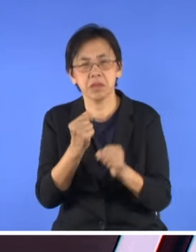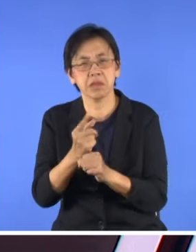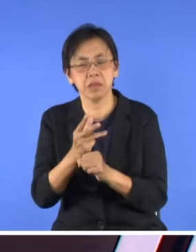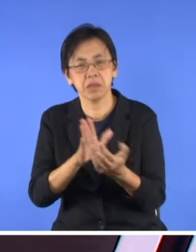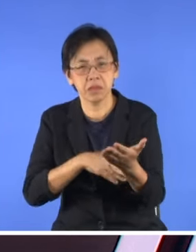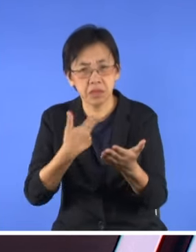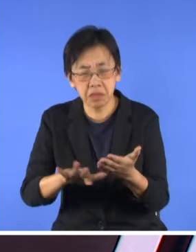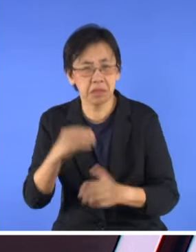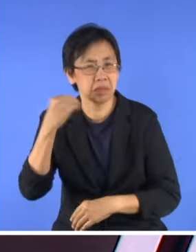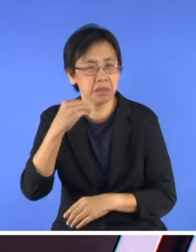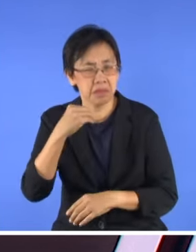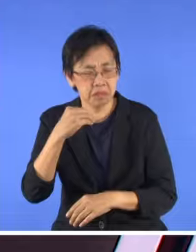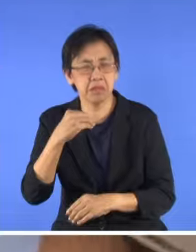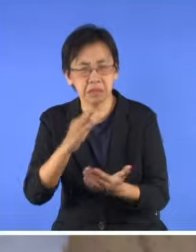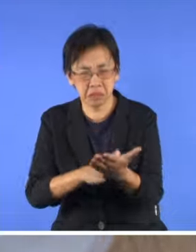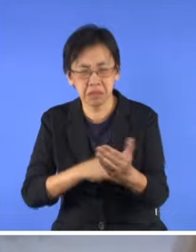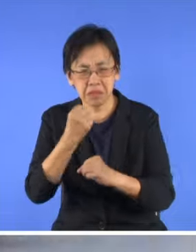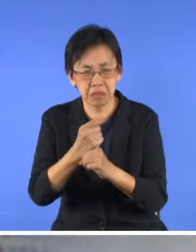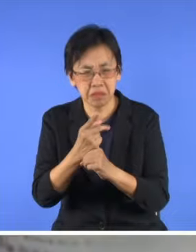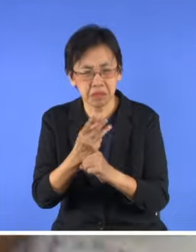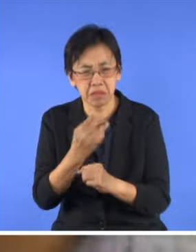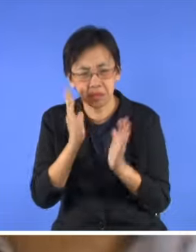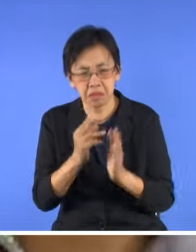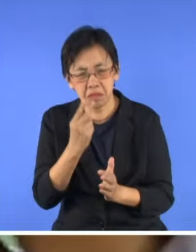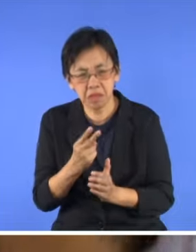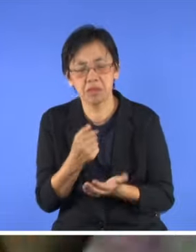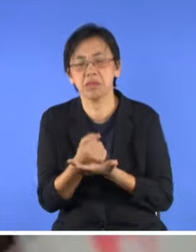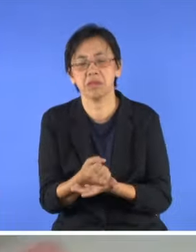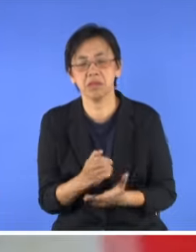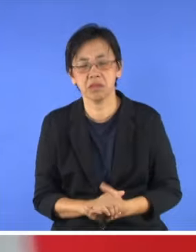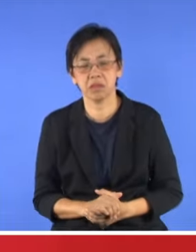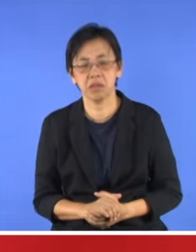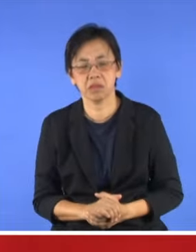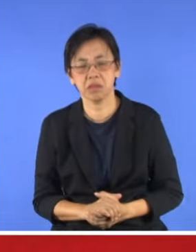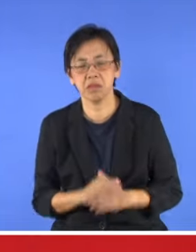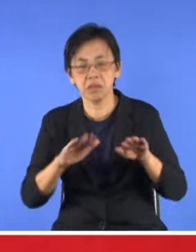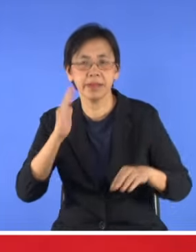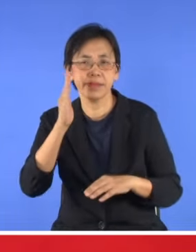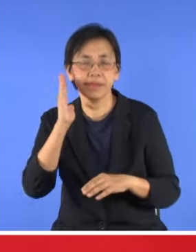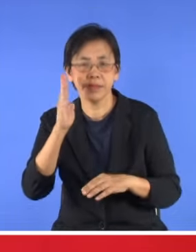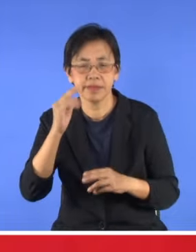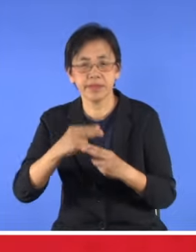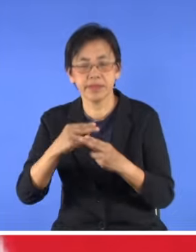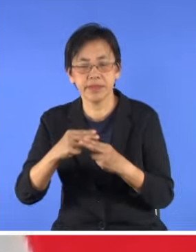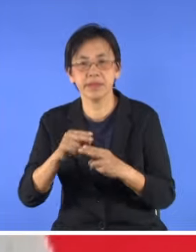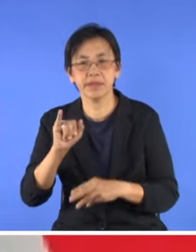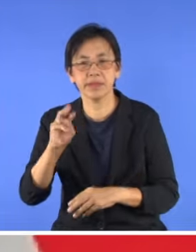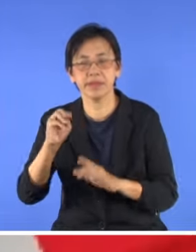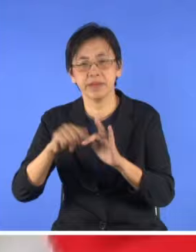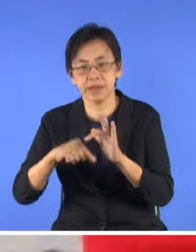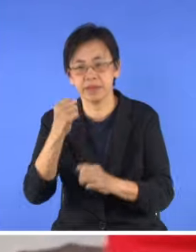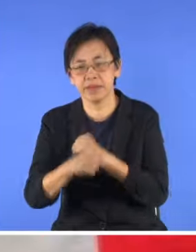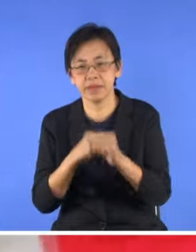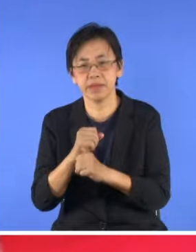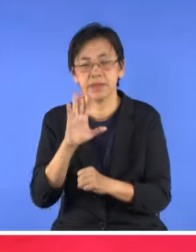ว่าเพิ่งเป็นนะทีนี้อ้าพอเไปเห็นปั๊บเขก็ต้องไปช่วยเหลือนะฮะเด็กชายพิษณุหรือน้องไม้วัย 9ขวบ